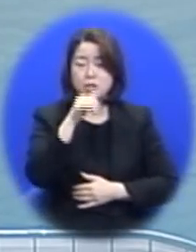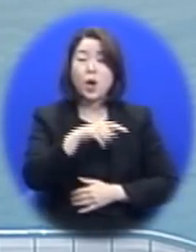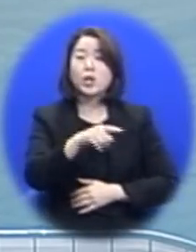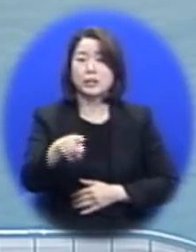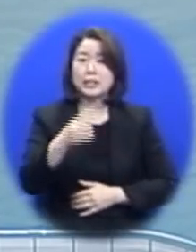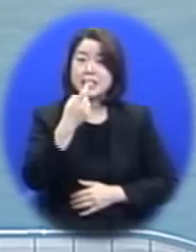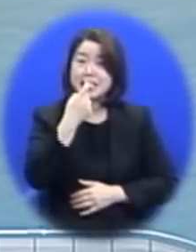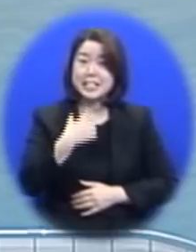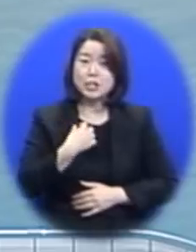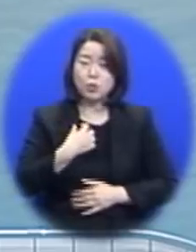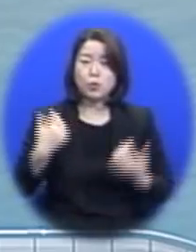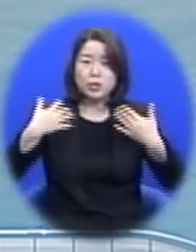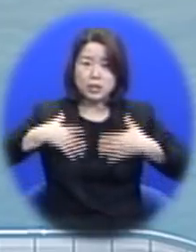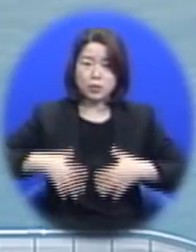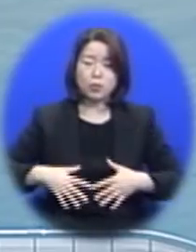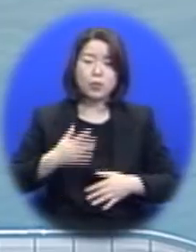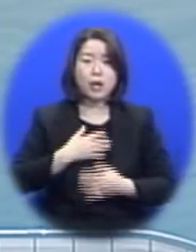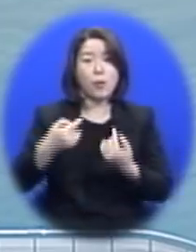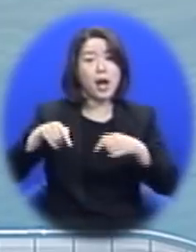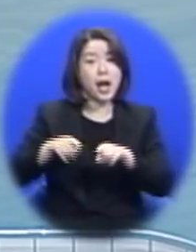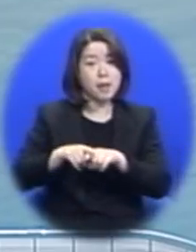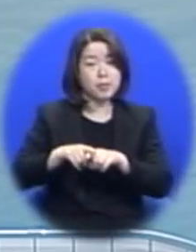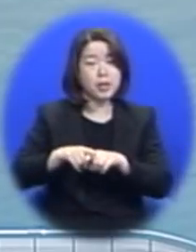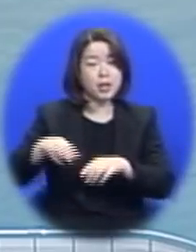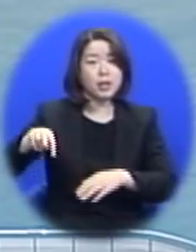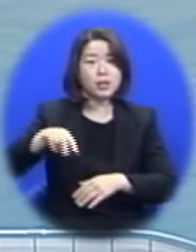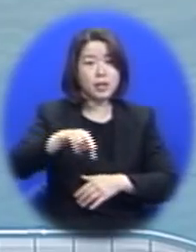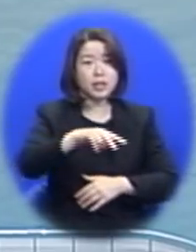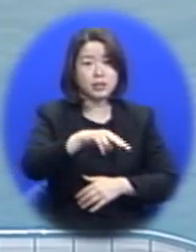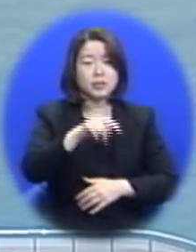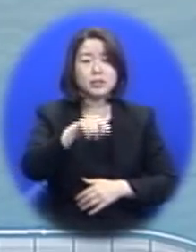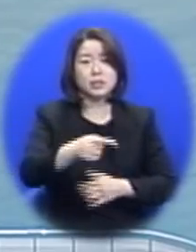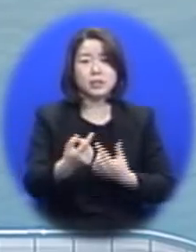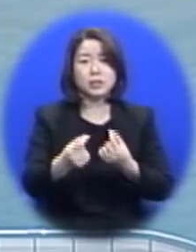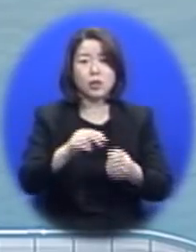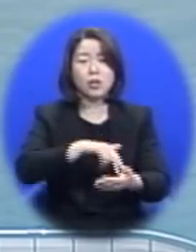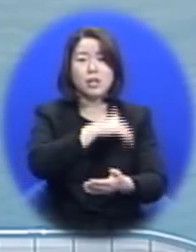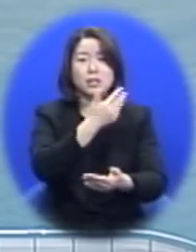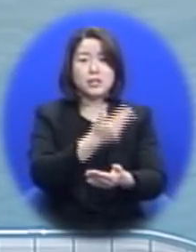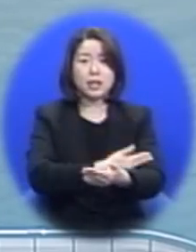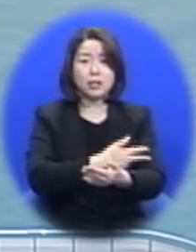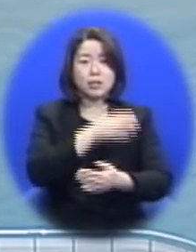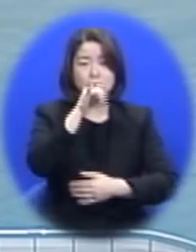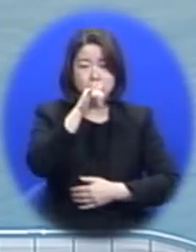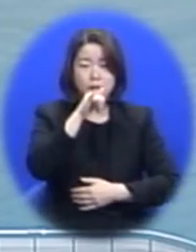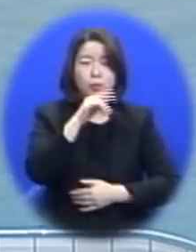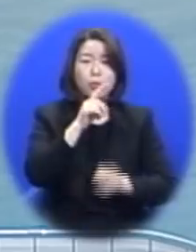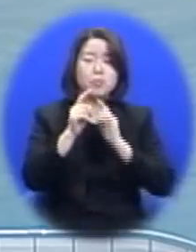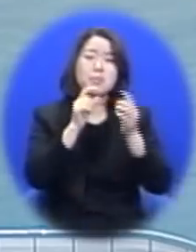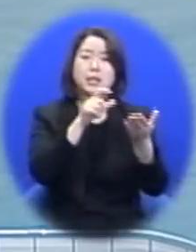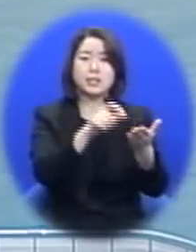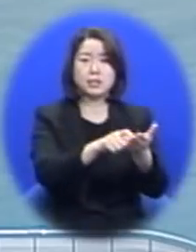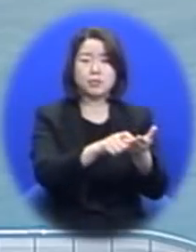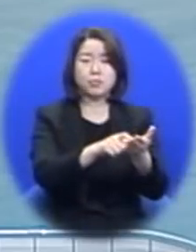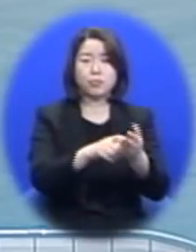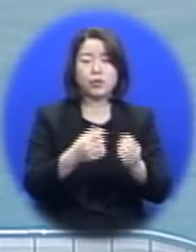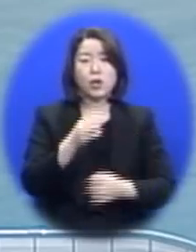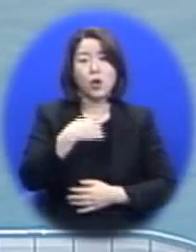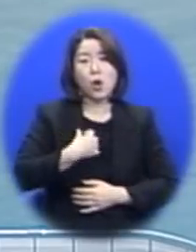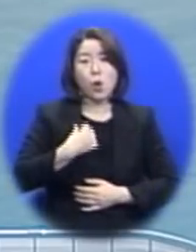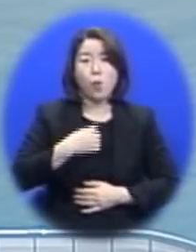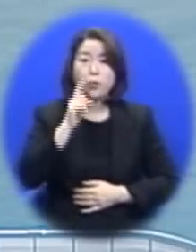입고 나와 함께 다닐 것인데 그들은 그럴 자격이 있기 때문이라 이렇게 말씀하셨습니다. 옷을 더럽히지 않은